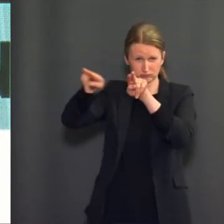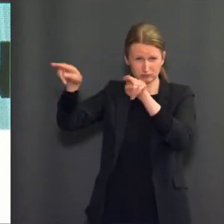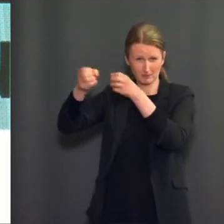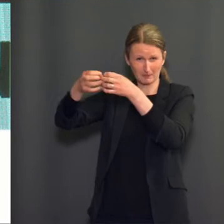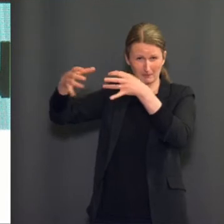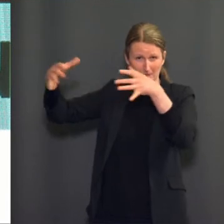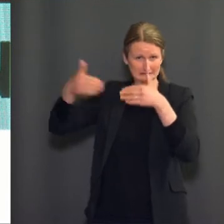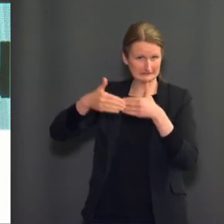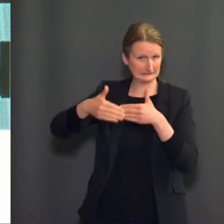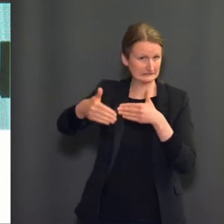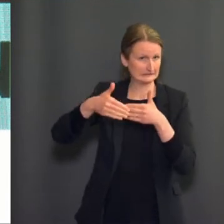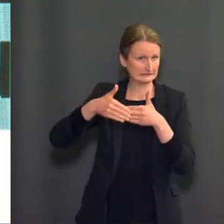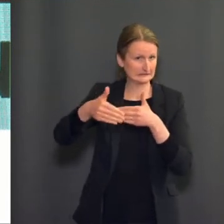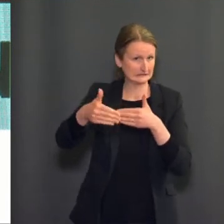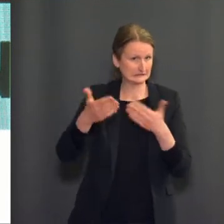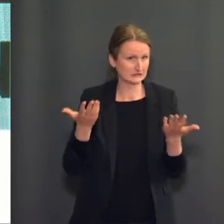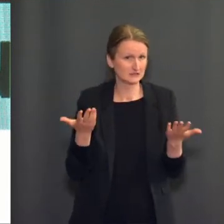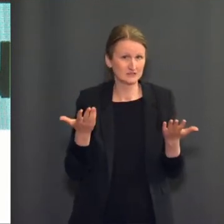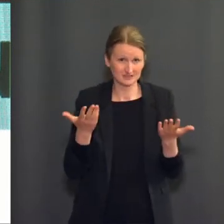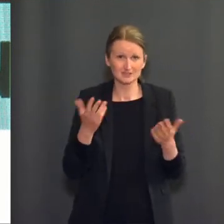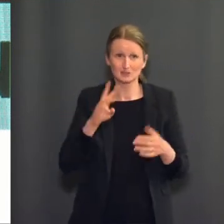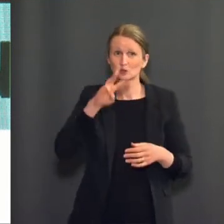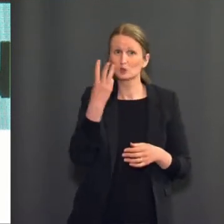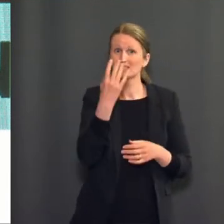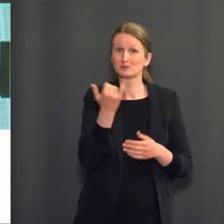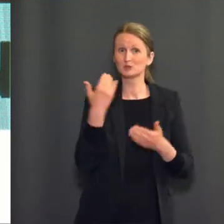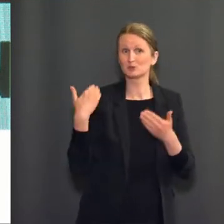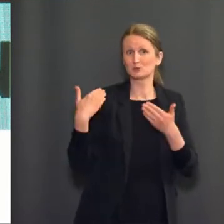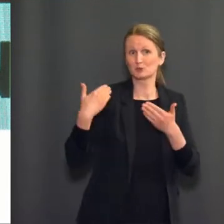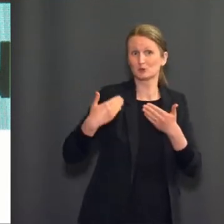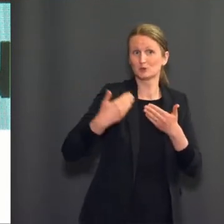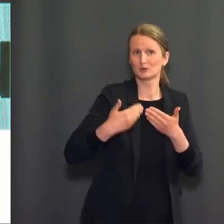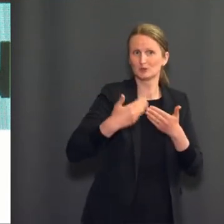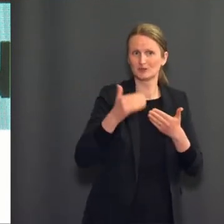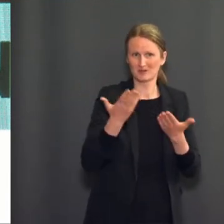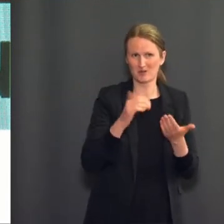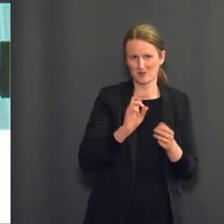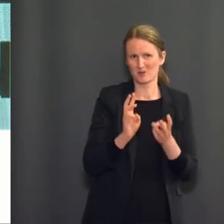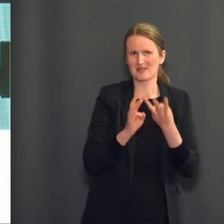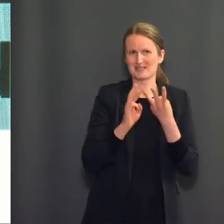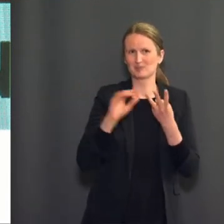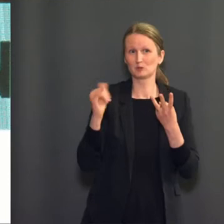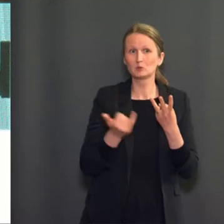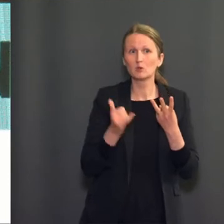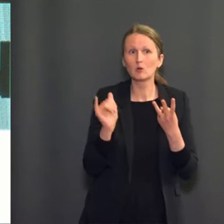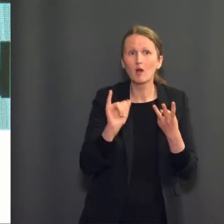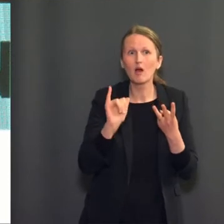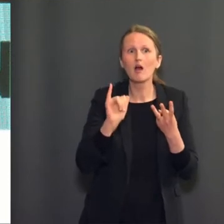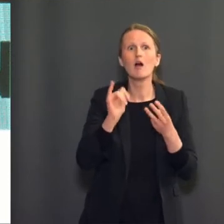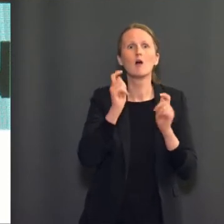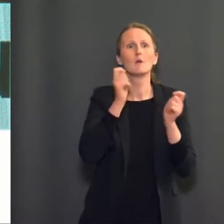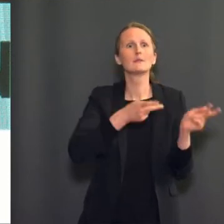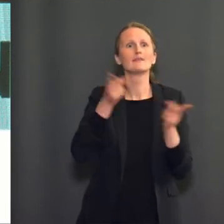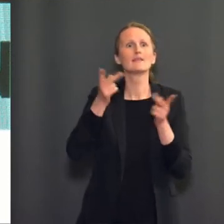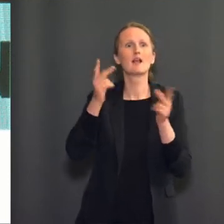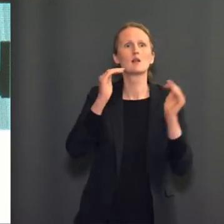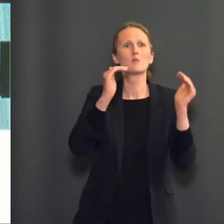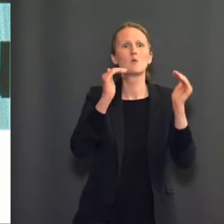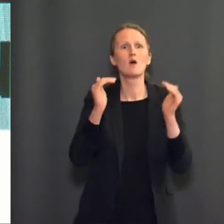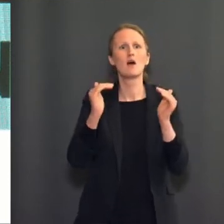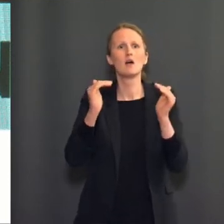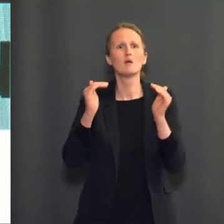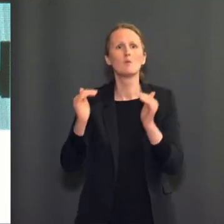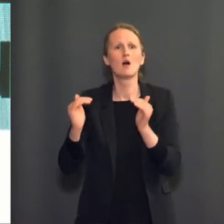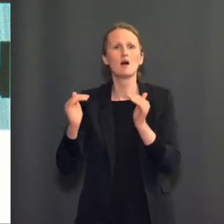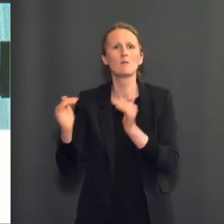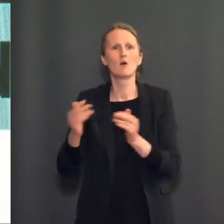Pour le troisième jour consécutif, les contaminations diminuent et les prochains jours, cette diminution va